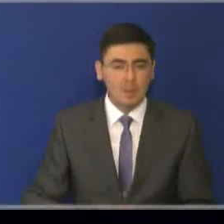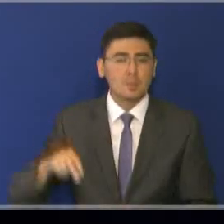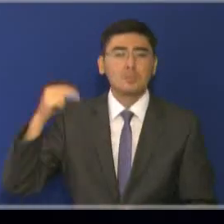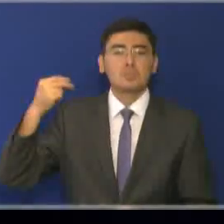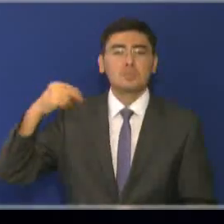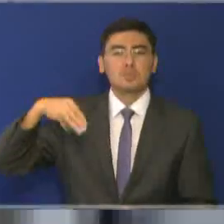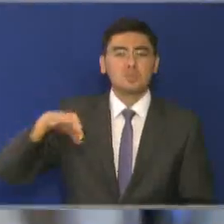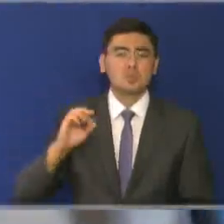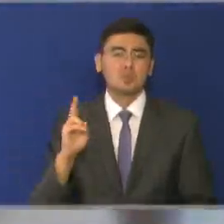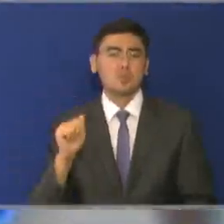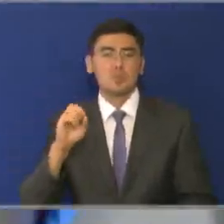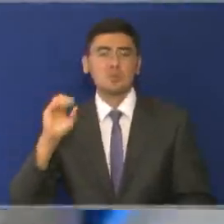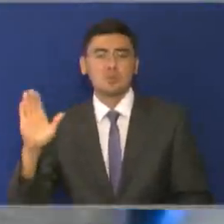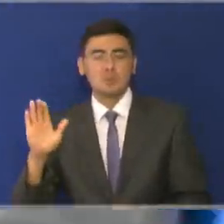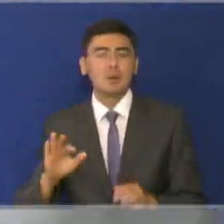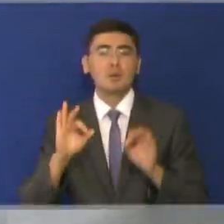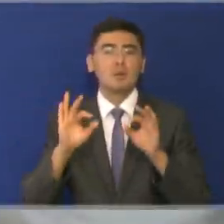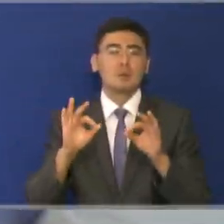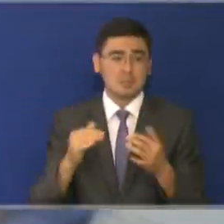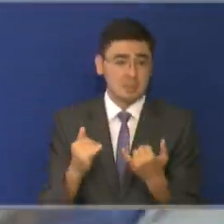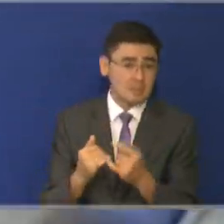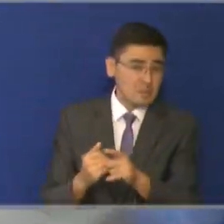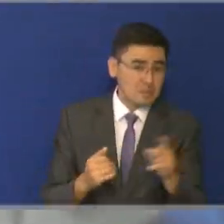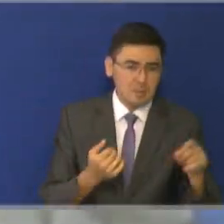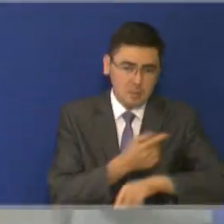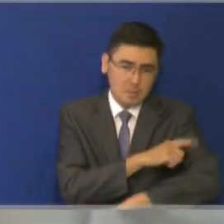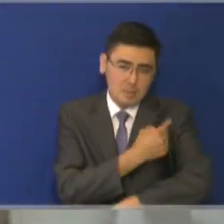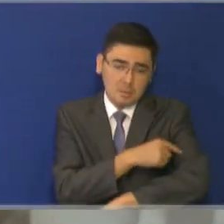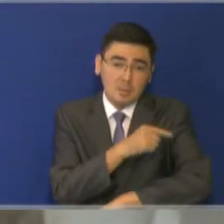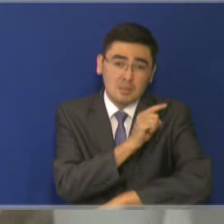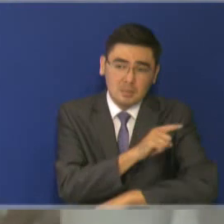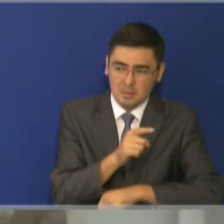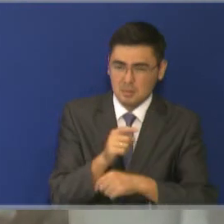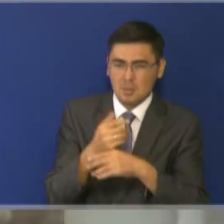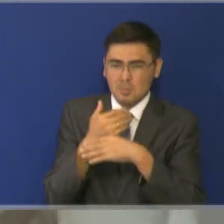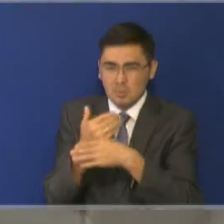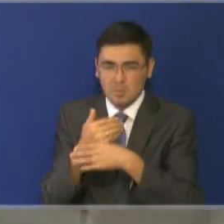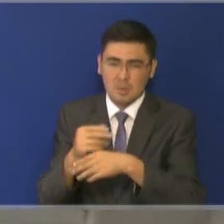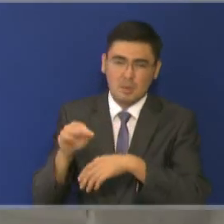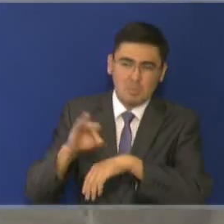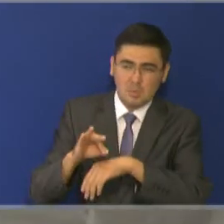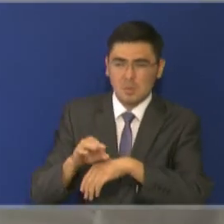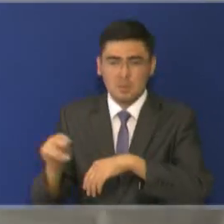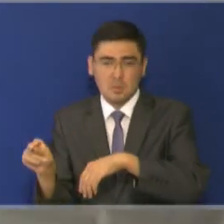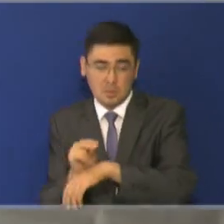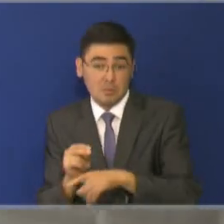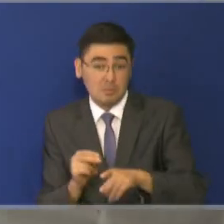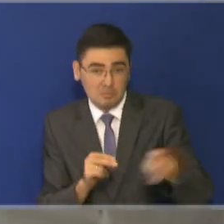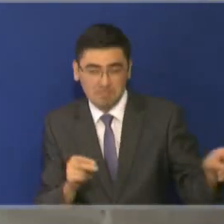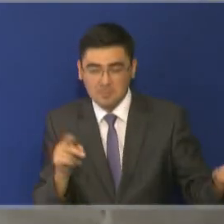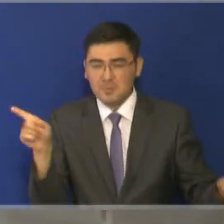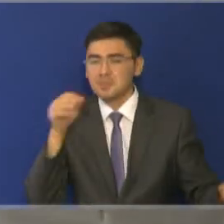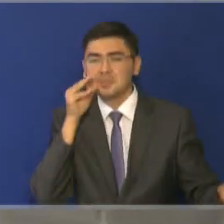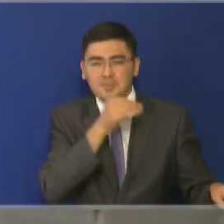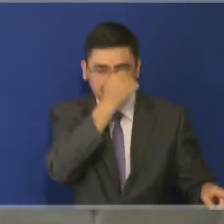Жомарт Тоқаев індетпен күресте алдыңғы шепте жүрген дәрігерлерге ерекше алғыс білдірген болатын. Ал осы жолғы игі бастамаға